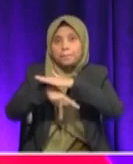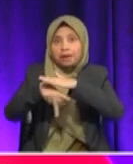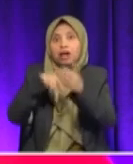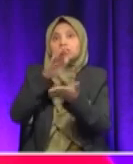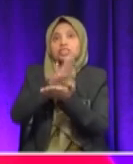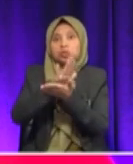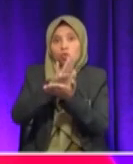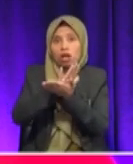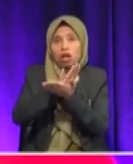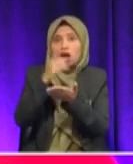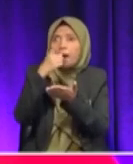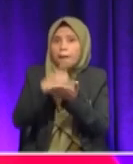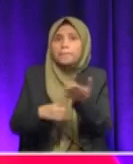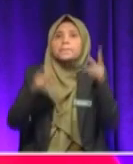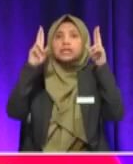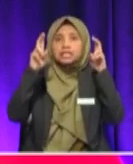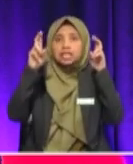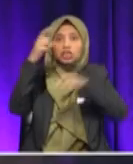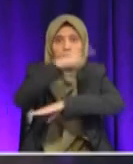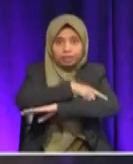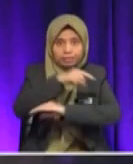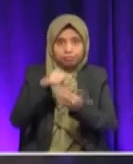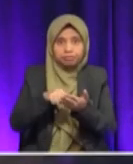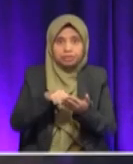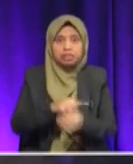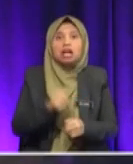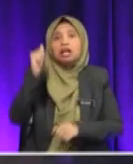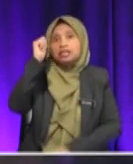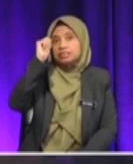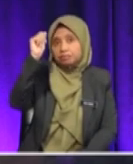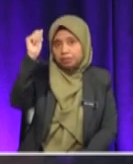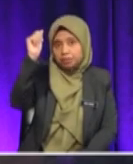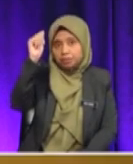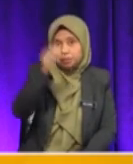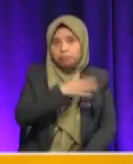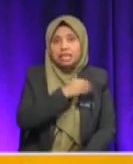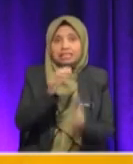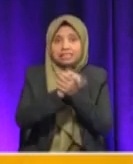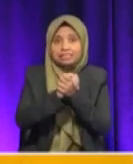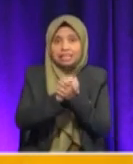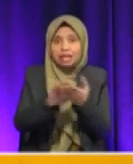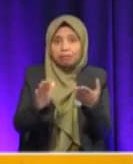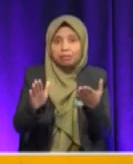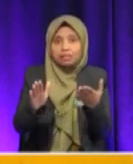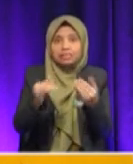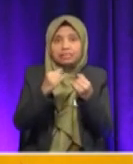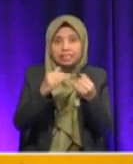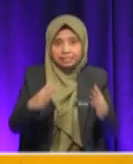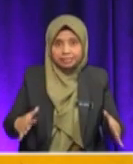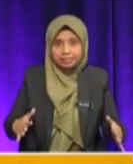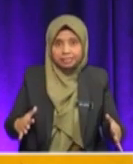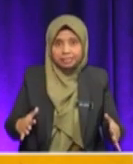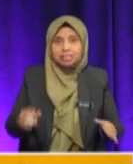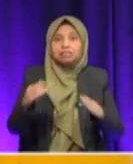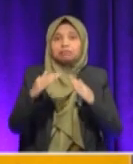tajuk kita sego ablaze kita pada hari ini Oke bye assalamualaikum dan selamat pagi untuk mengecek di